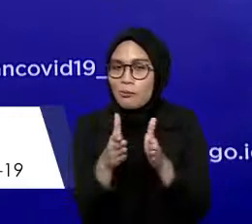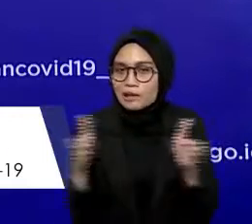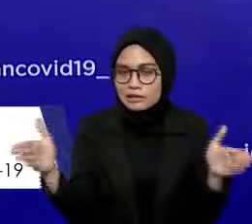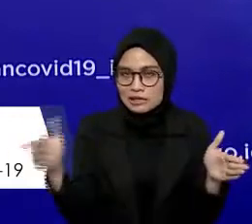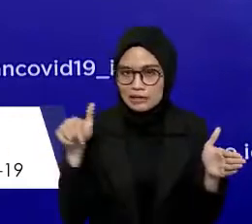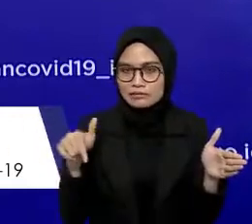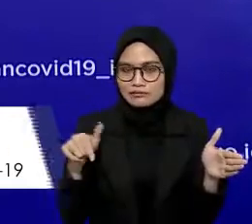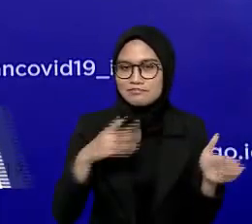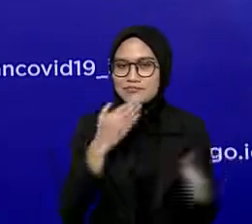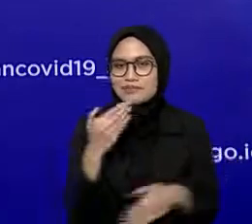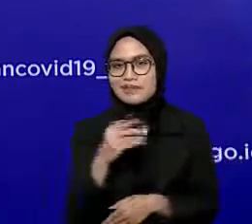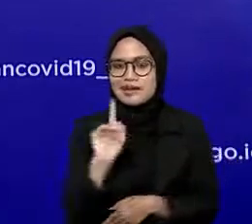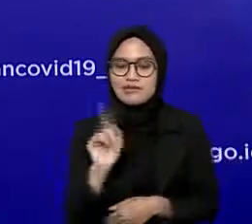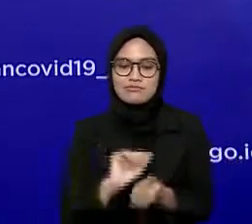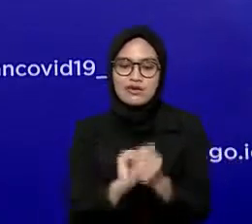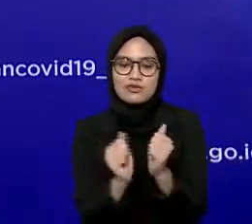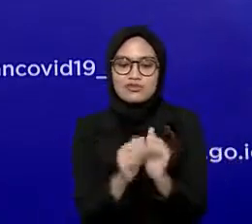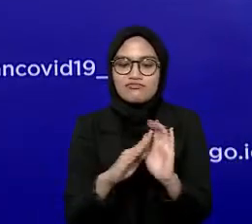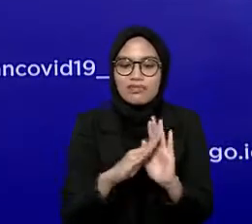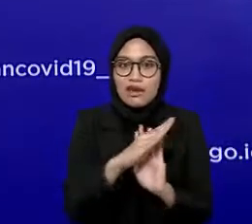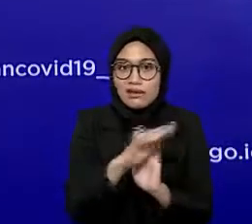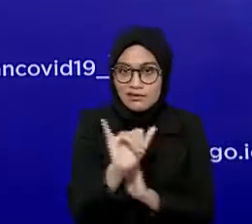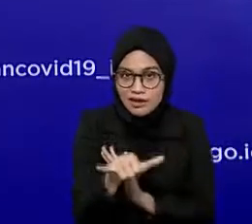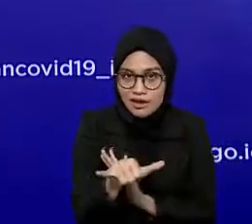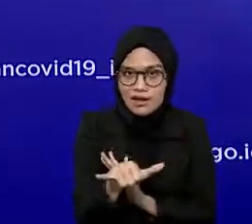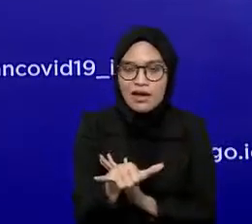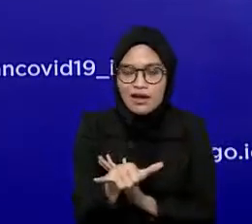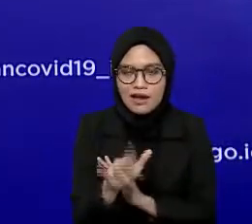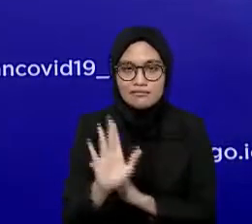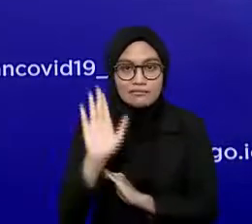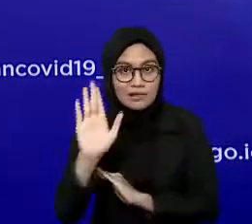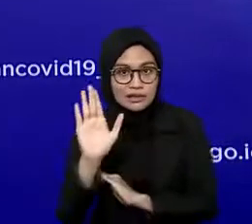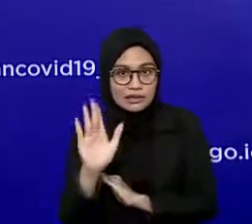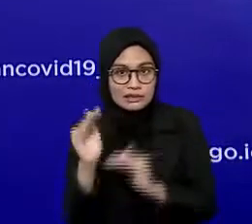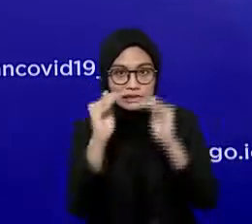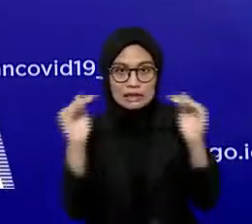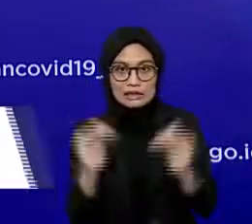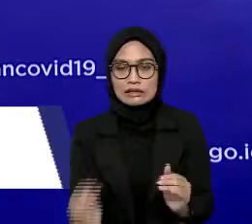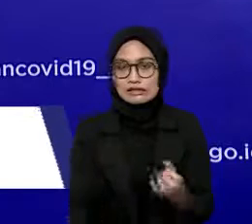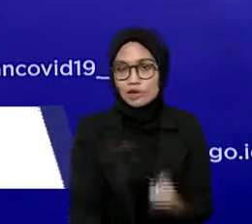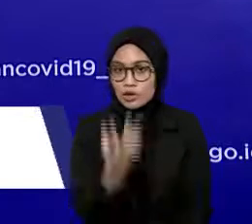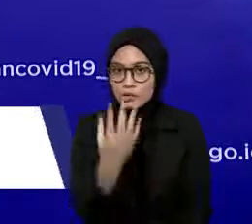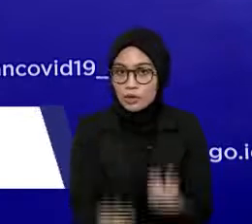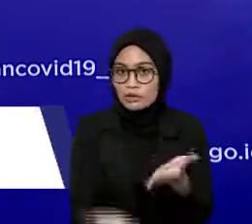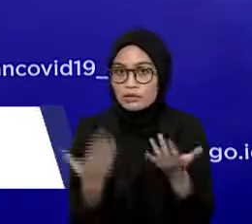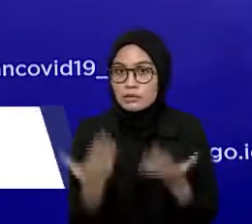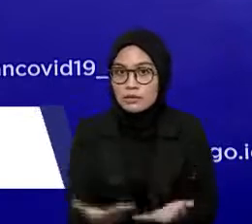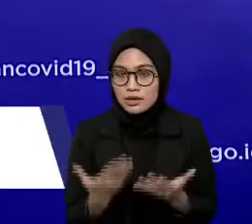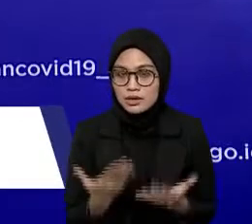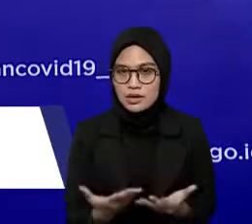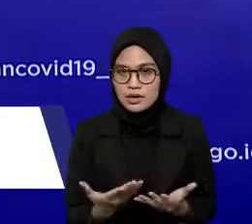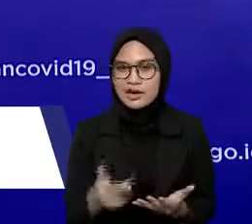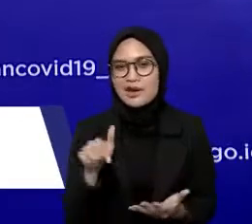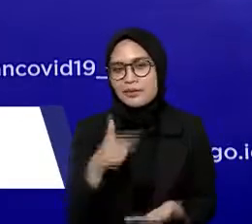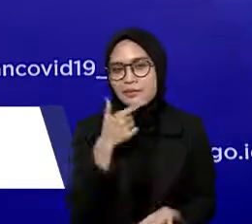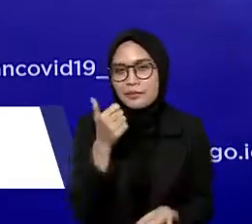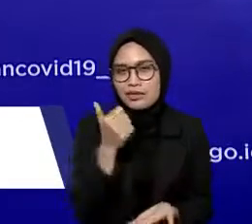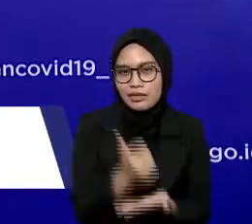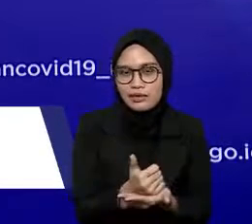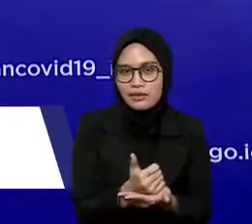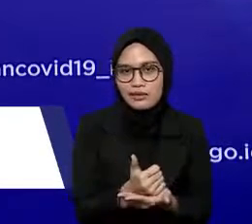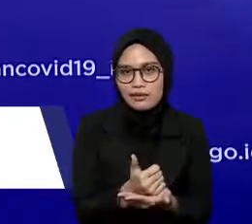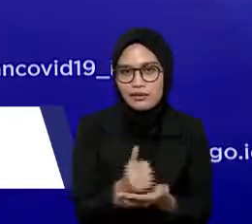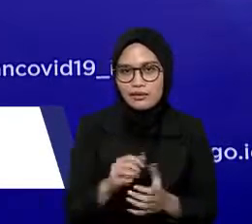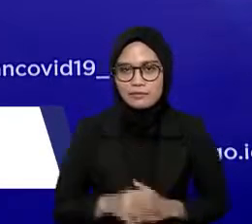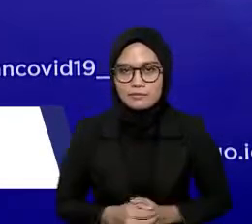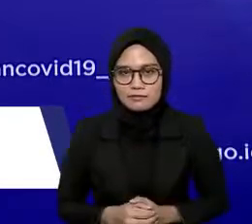tanpa menimbulkan kenaikan kasus. Oleh sebab itu, kesiapan menuju periode Nataru menjadi penting